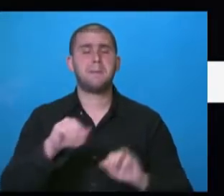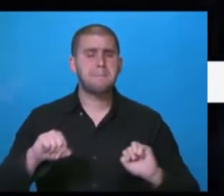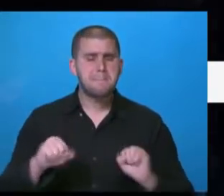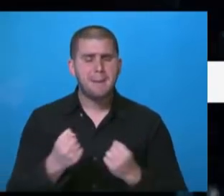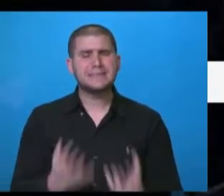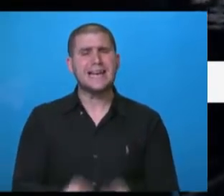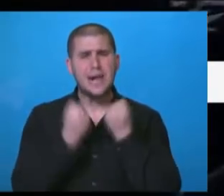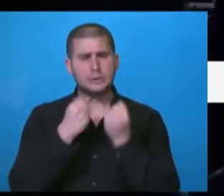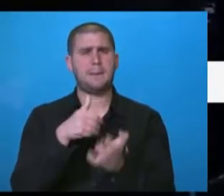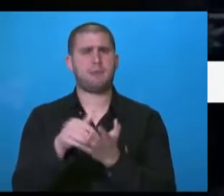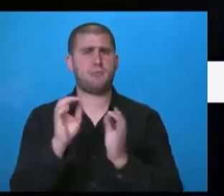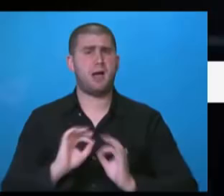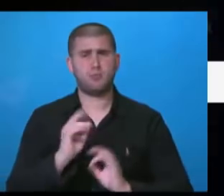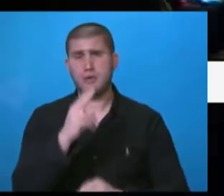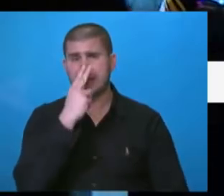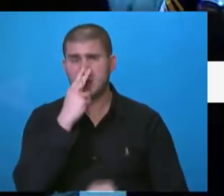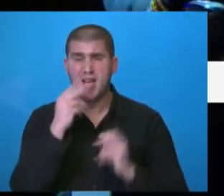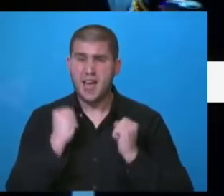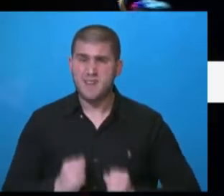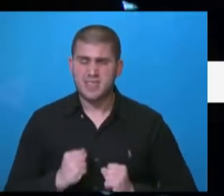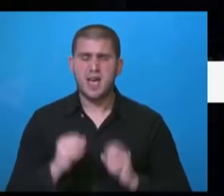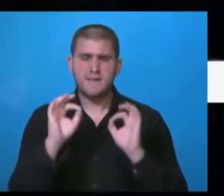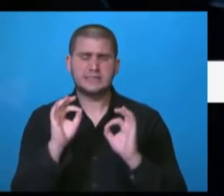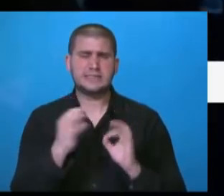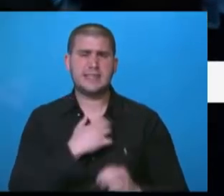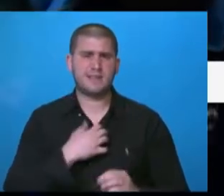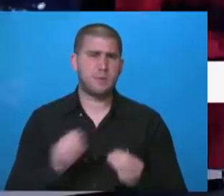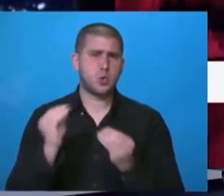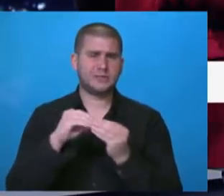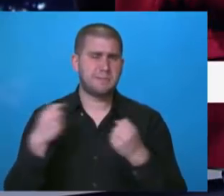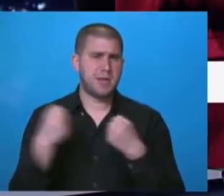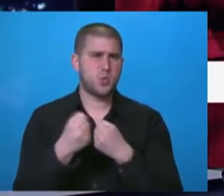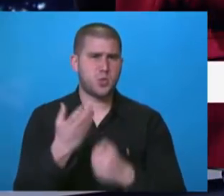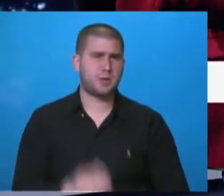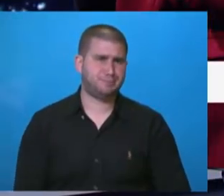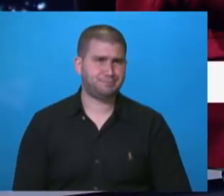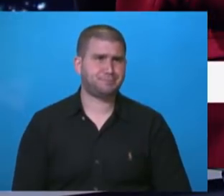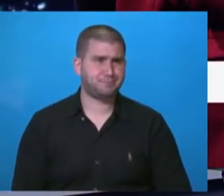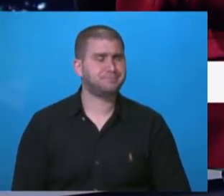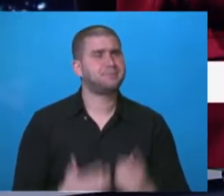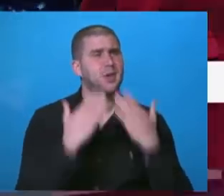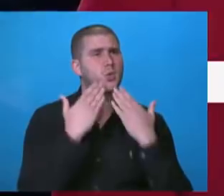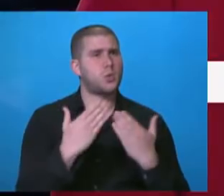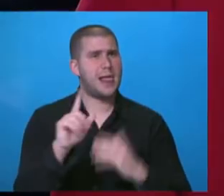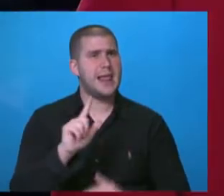החילוץ נמשכים כדי לוודא שאין נפגעים נוספים בתאונה הקטלנית הזאת. רומי, תודה רבה. ליאל,